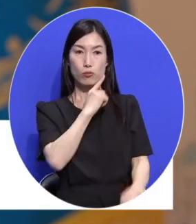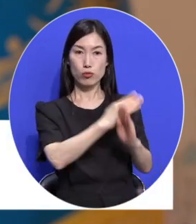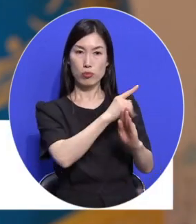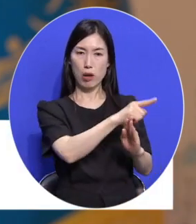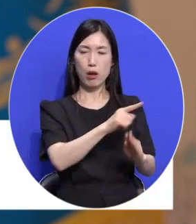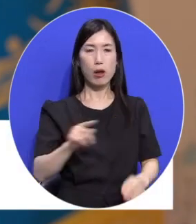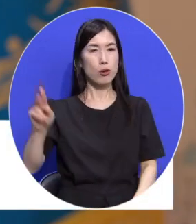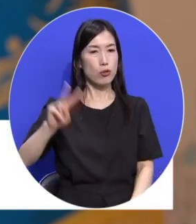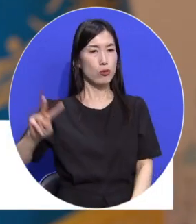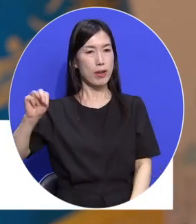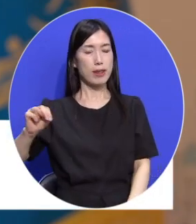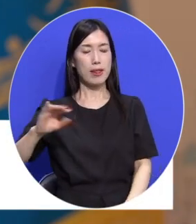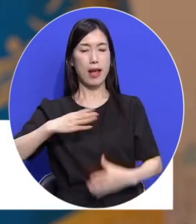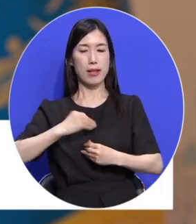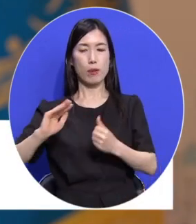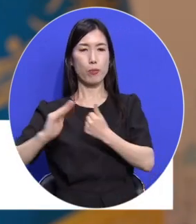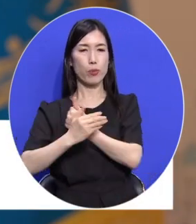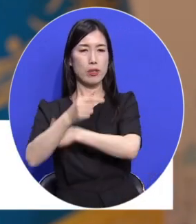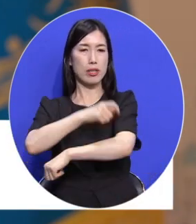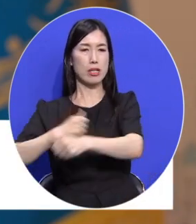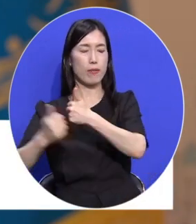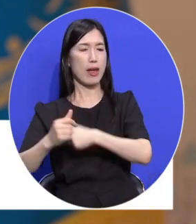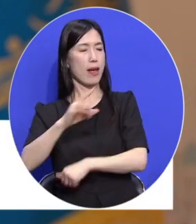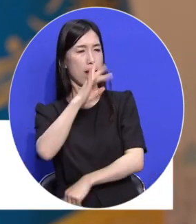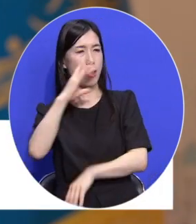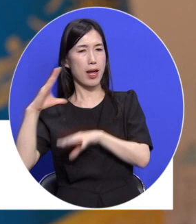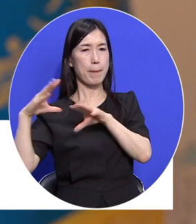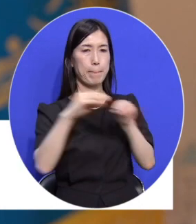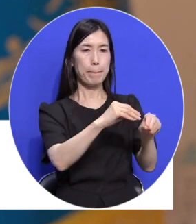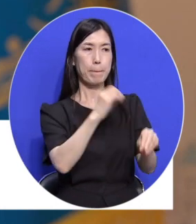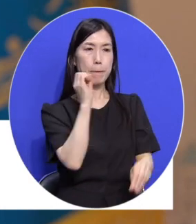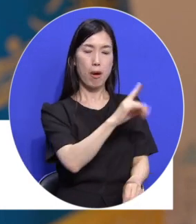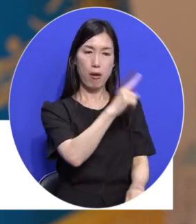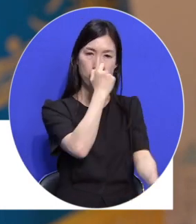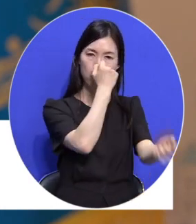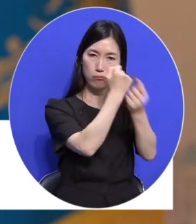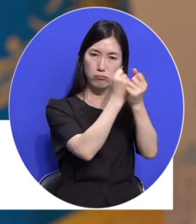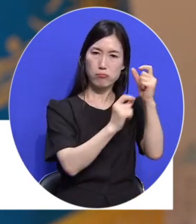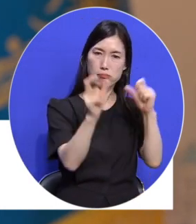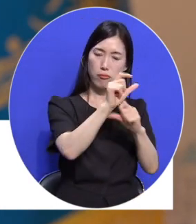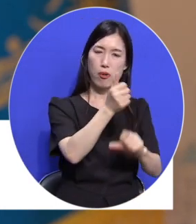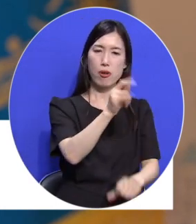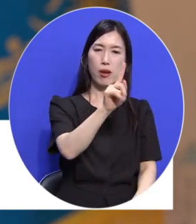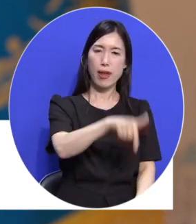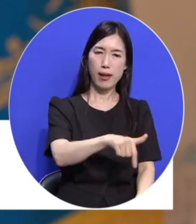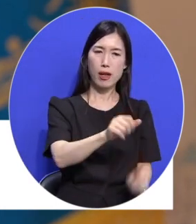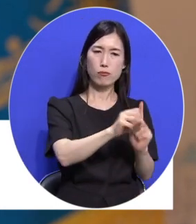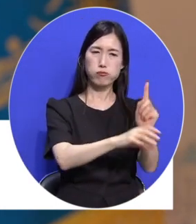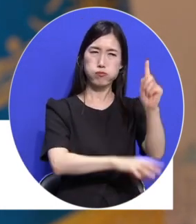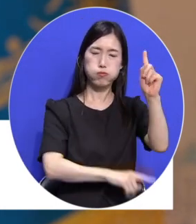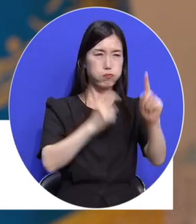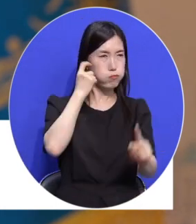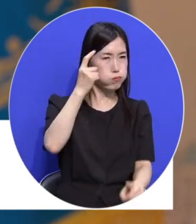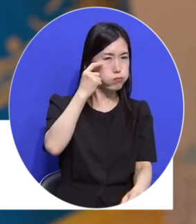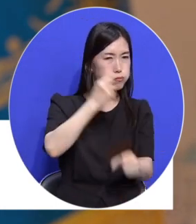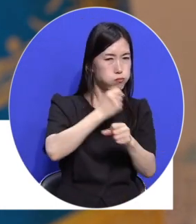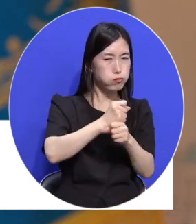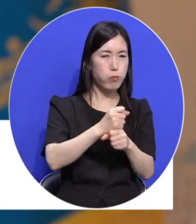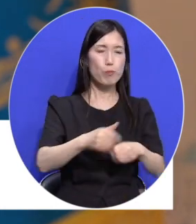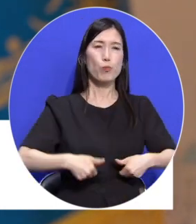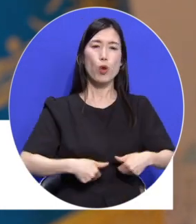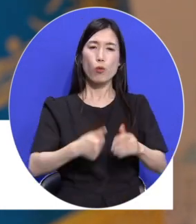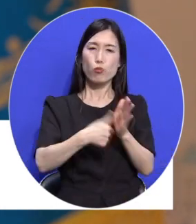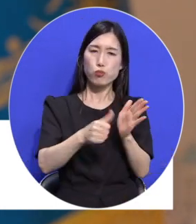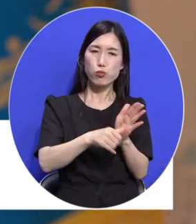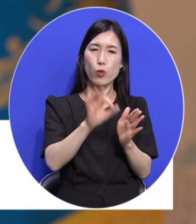안보리 제재에도 불구하고 불법적으로 핵미사일 개발에 필요한 물자와 자금을